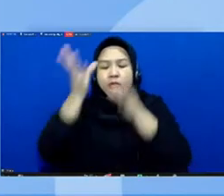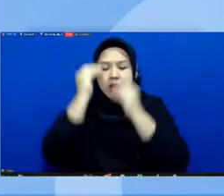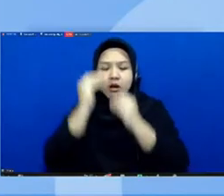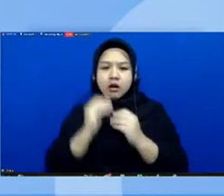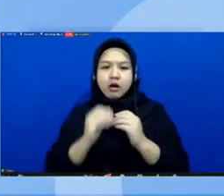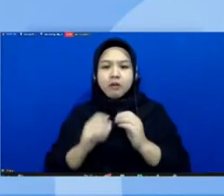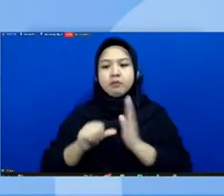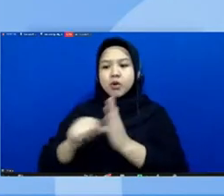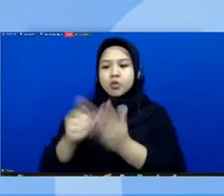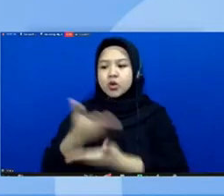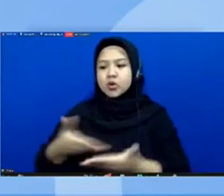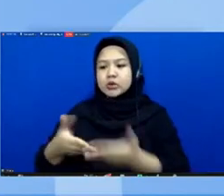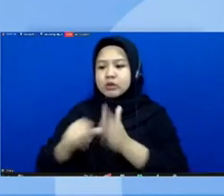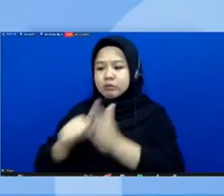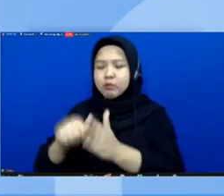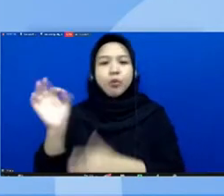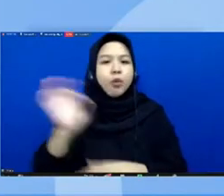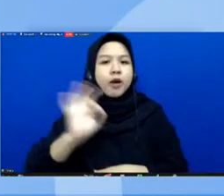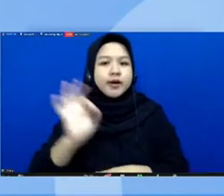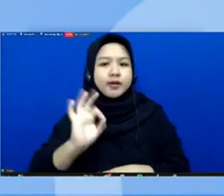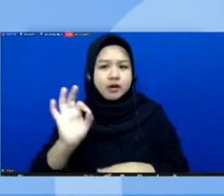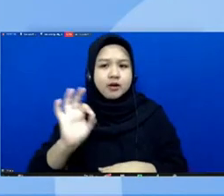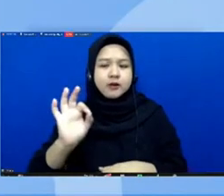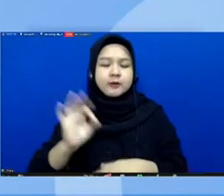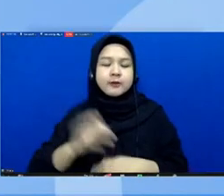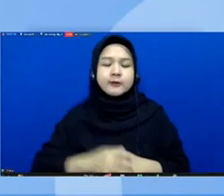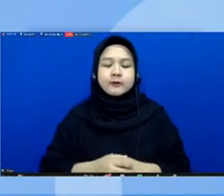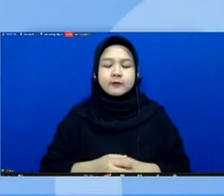sosial. Nah, ini menjadi salah satu